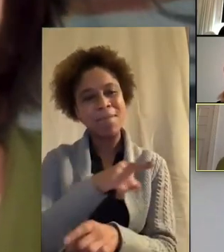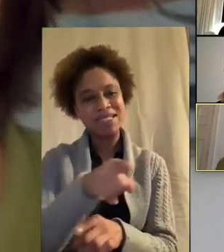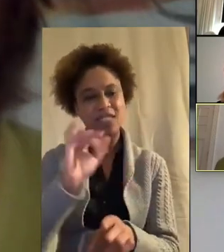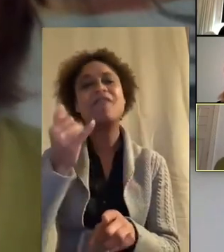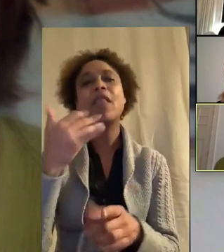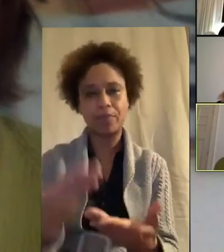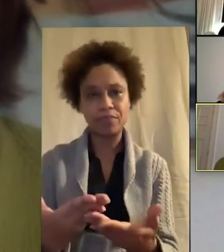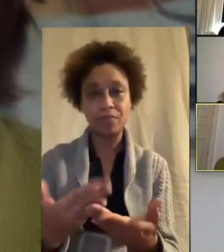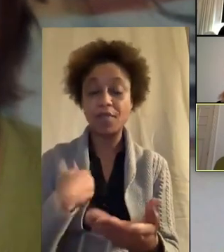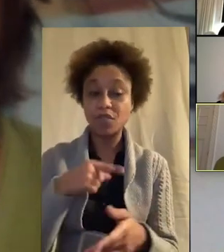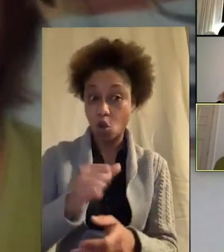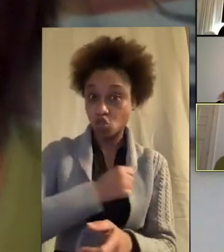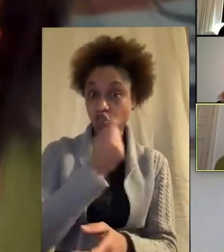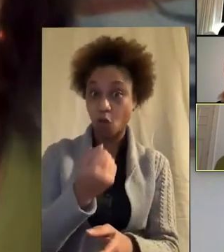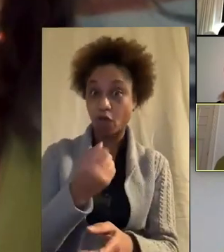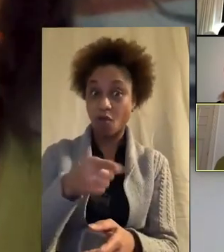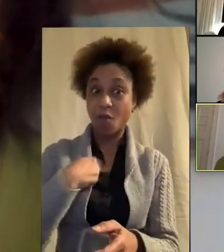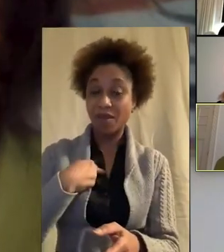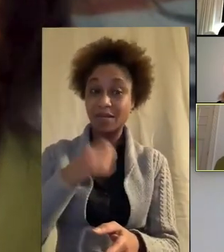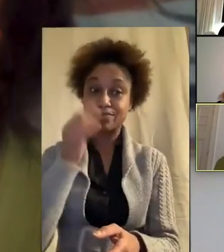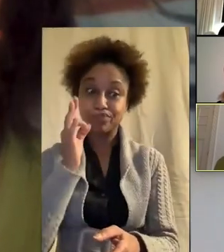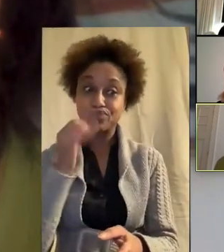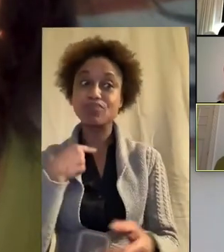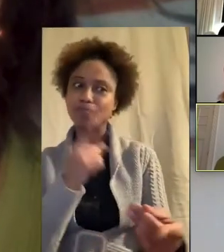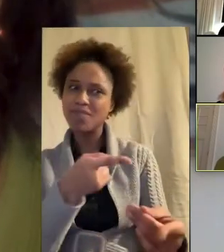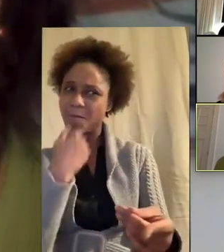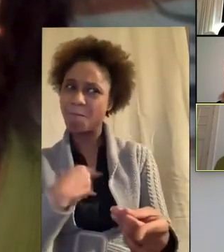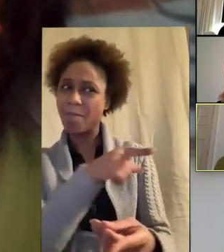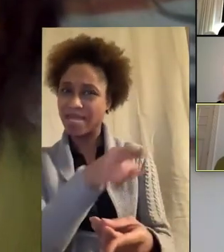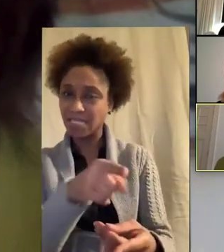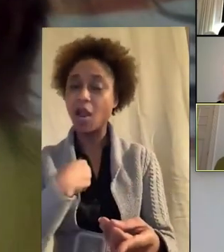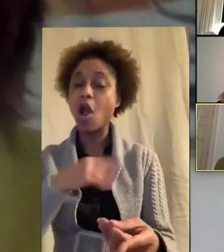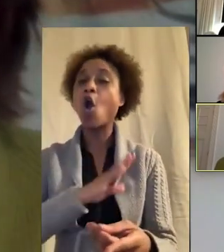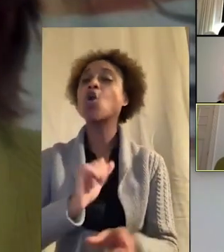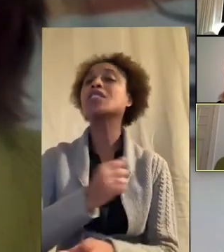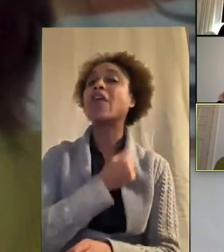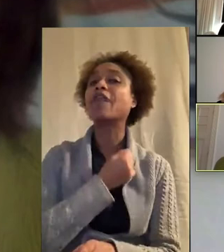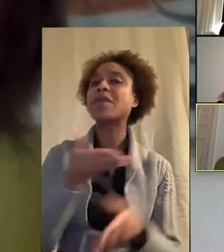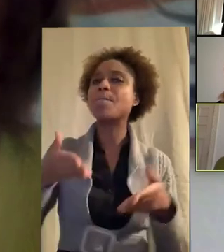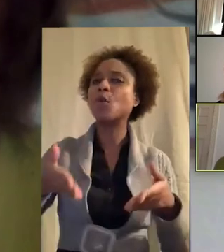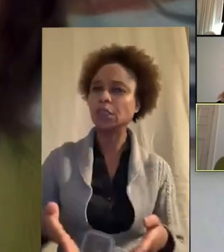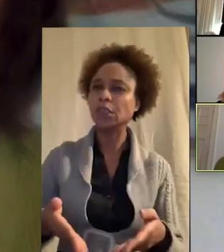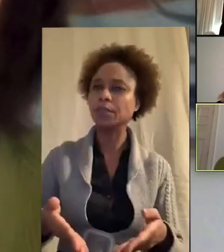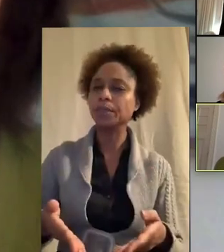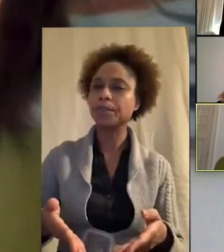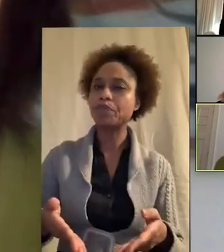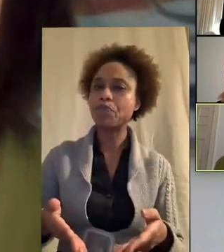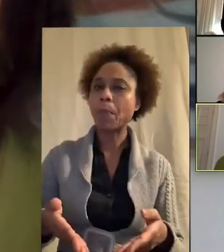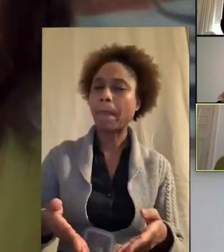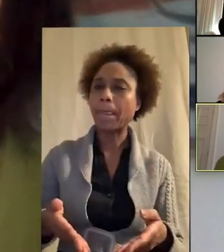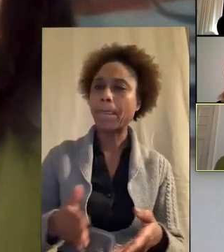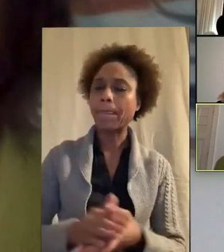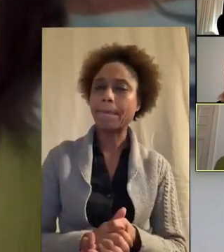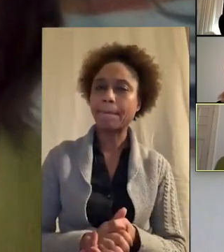vind, moet ik zeggen. Maar voor websites, met name ook van de overheid en van gemeentes, is